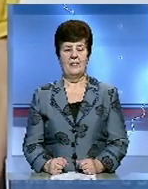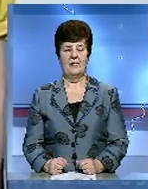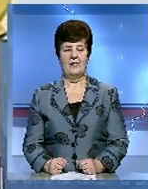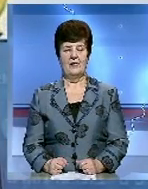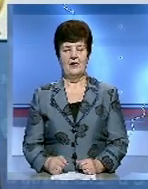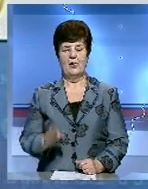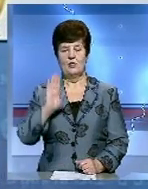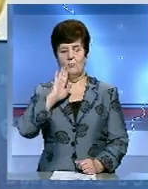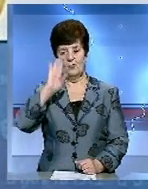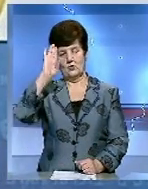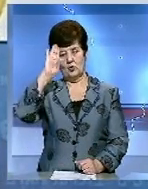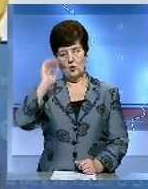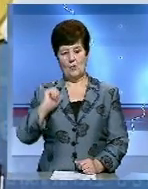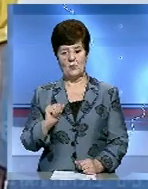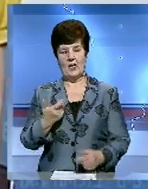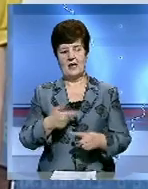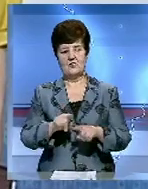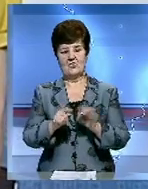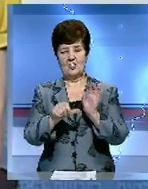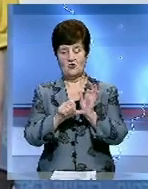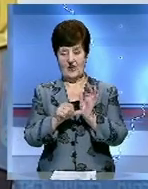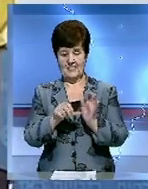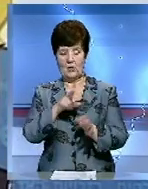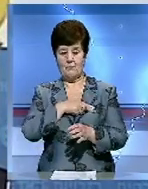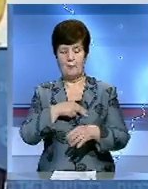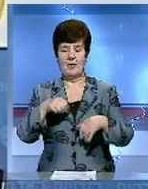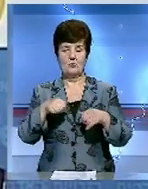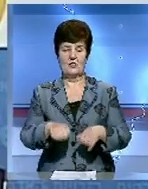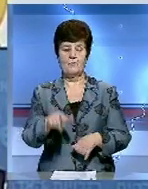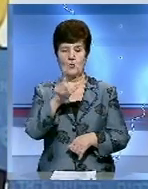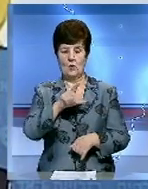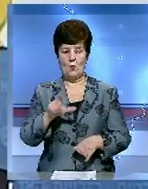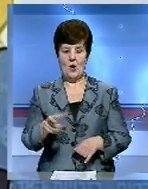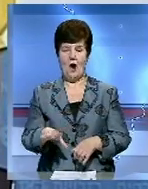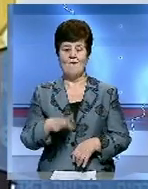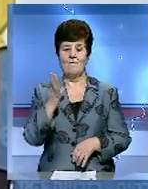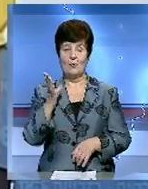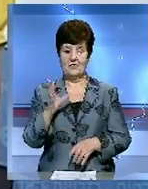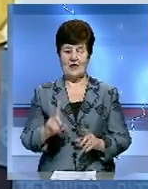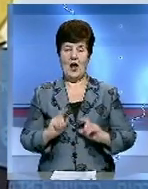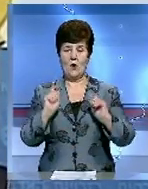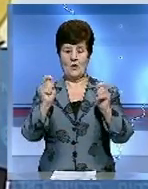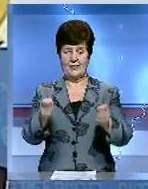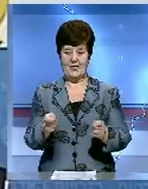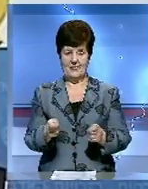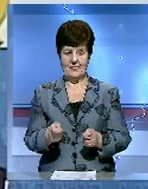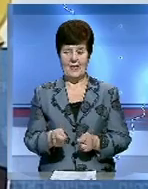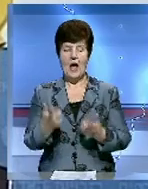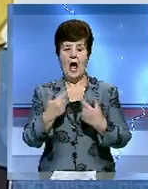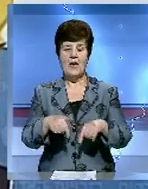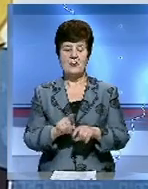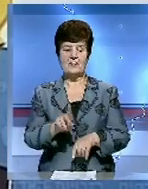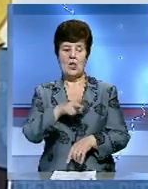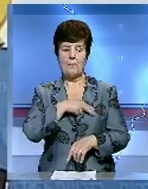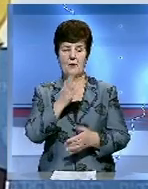Domnilor și doamnelor, cele 6 premii în domeniul drepturilor omului au fost acordate. Aceste premii sunt